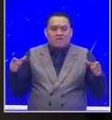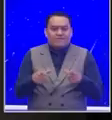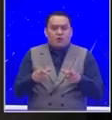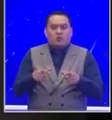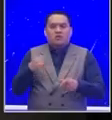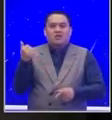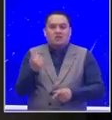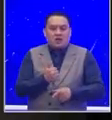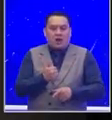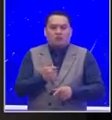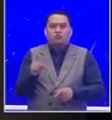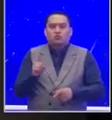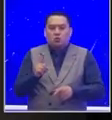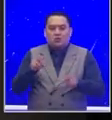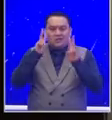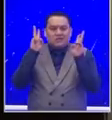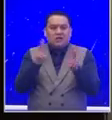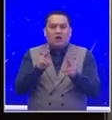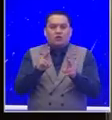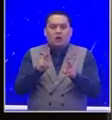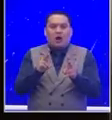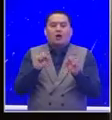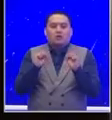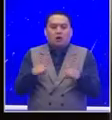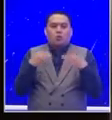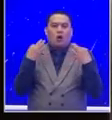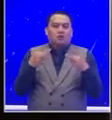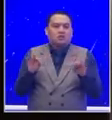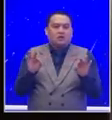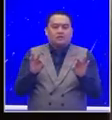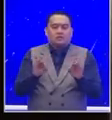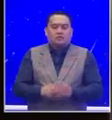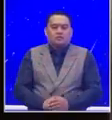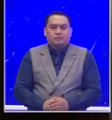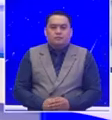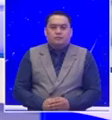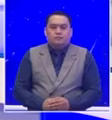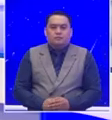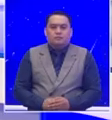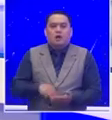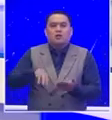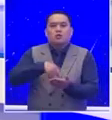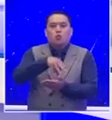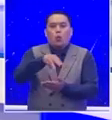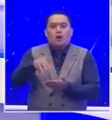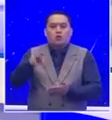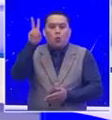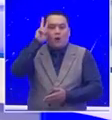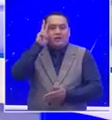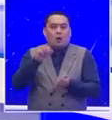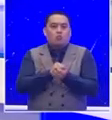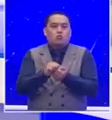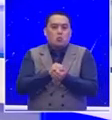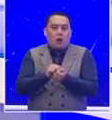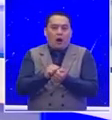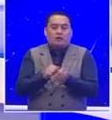недель, отметив при этом, что пока не знает, когда можно будет ослабить принятые меры. Туалетная бумага из пекарни, ее